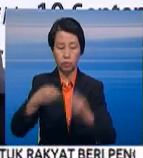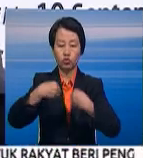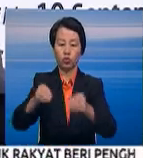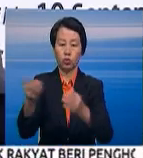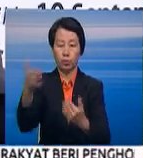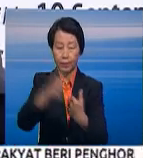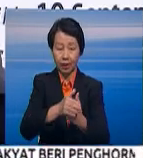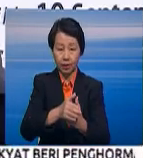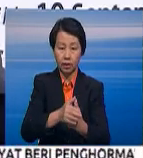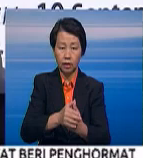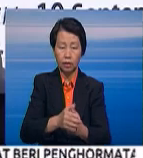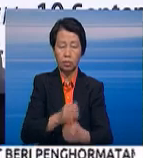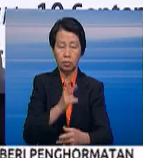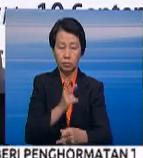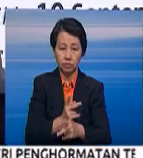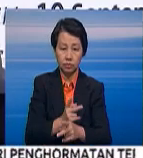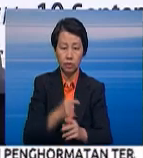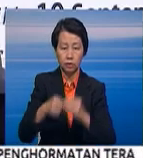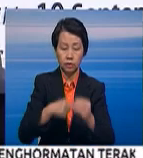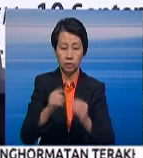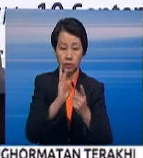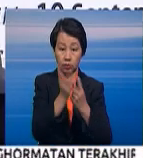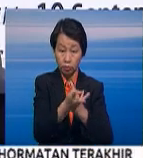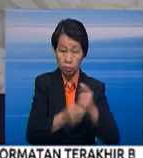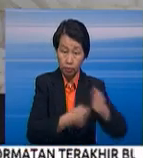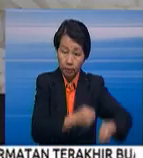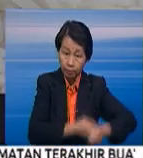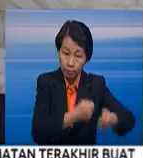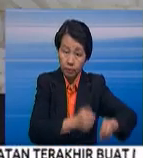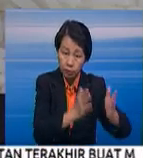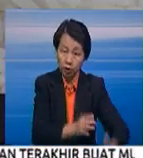Jadi tentang stockpile, tentang kebajikan petani.